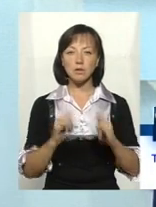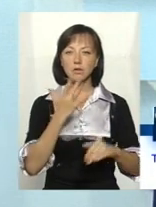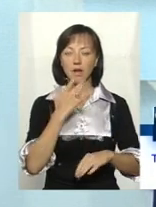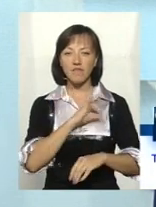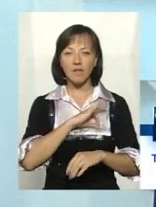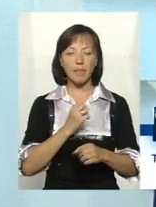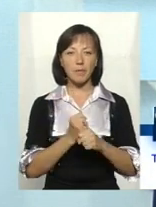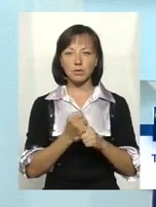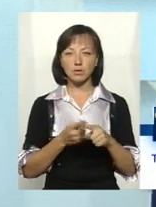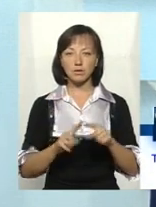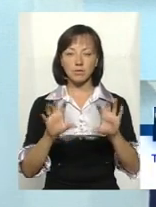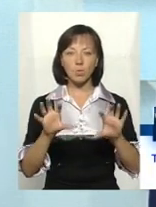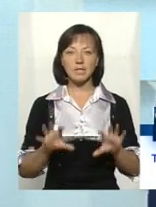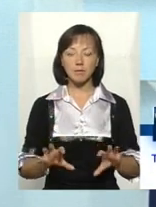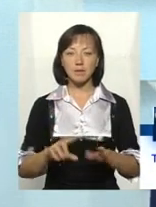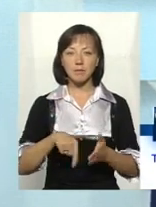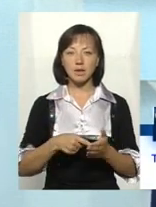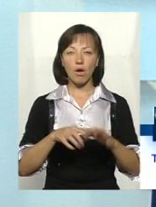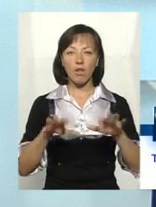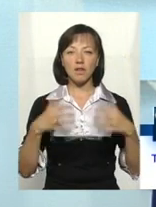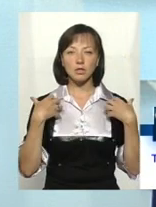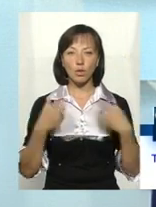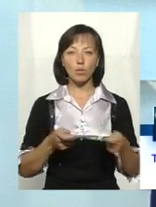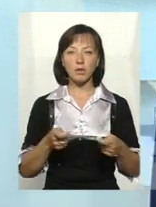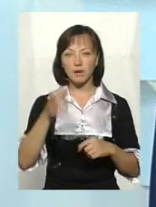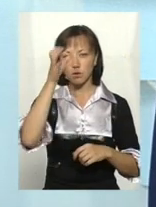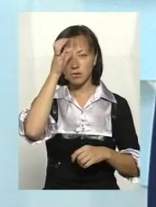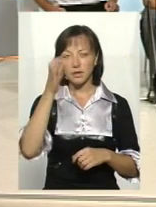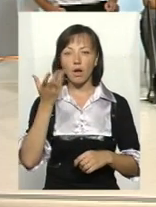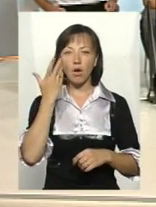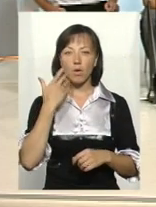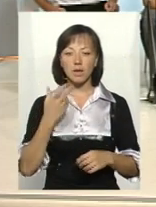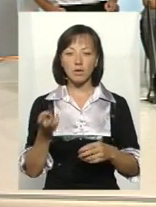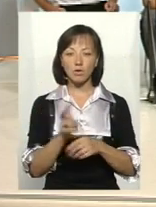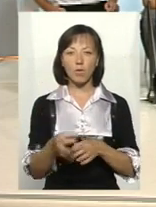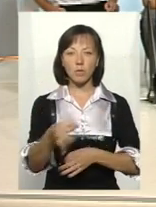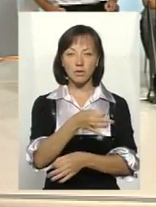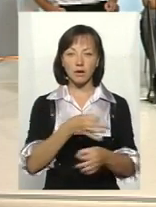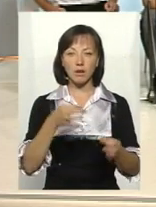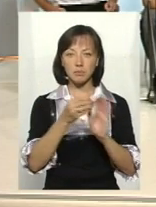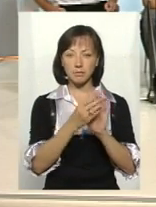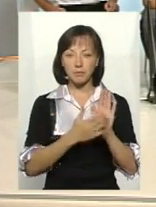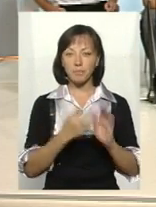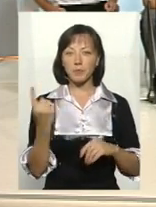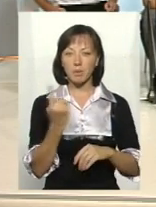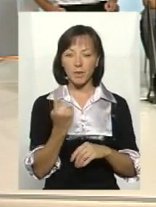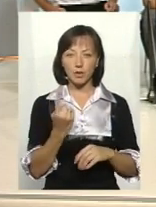за цією концепцією. І міський голова, і начальник управління освіти, коли йшов на обговорення, декларував. Перше, що ми розробимо